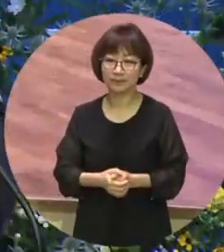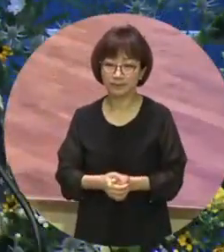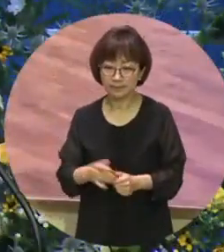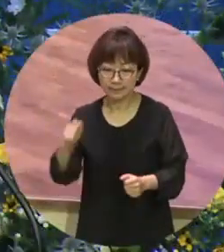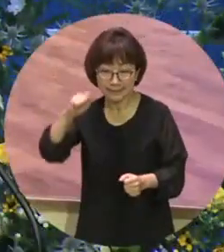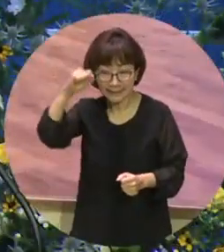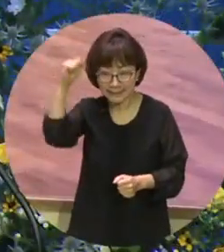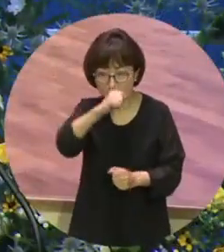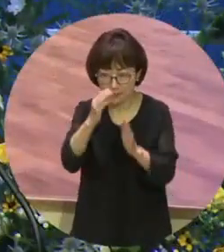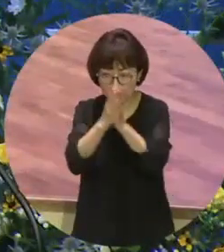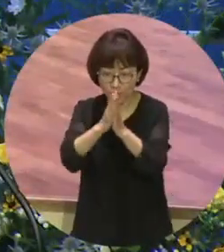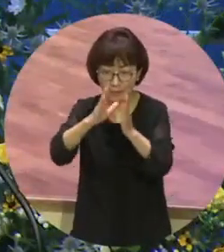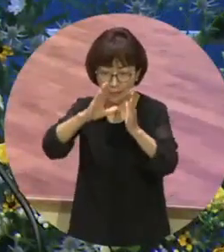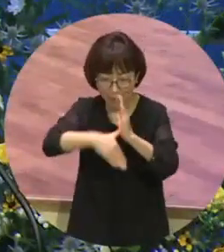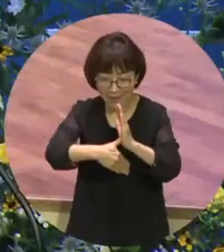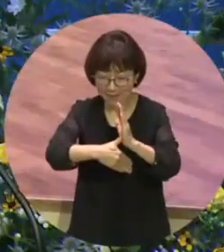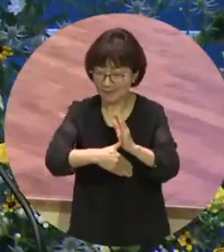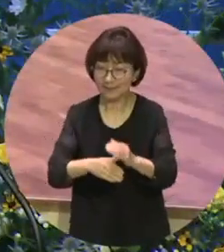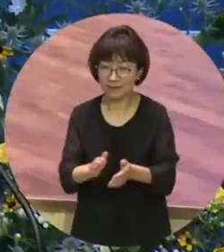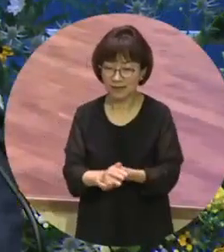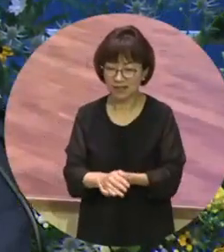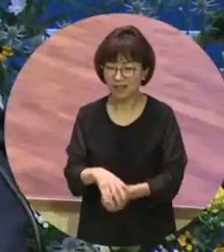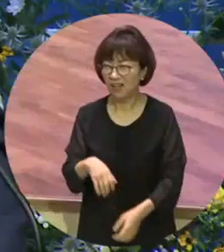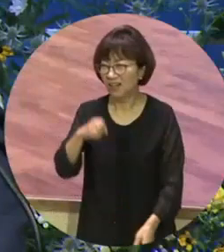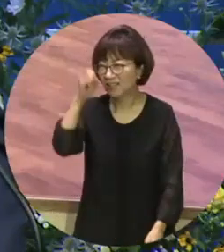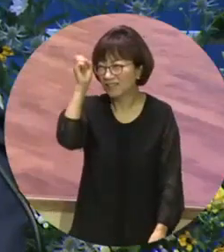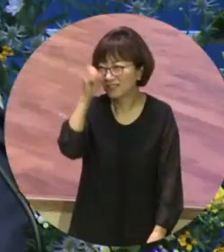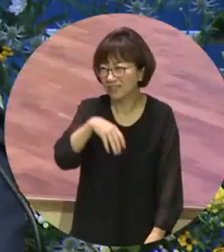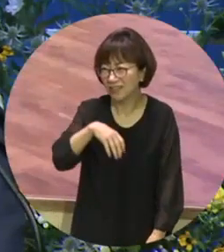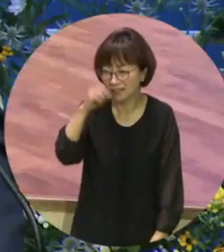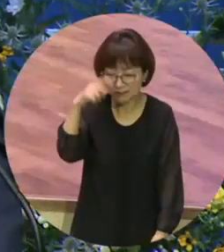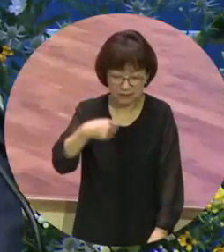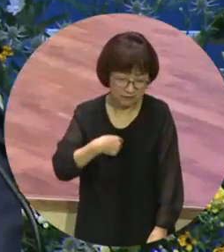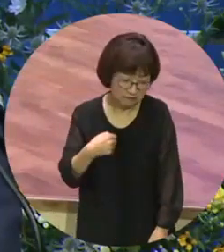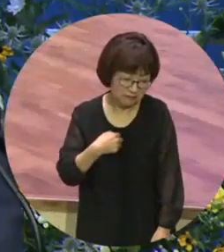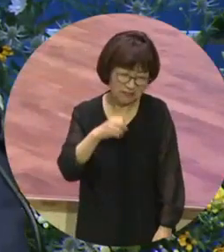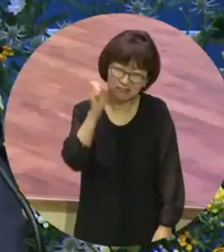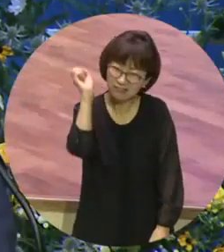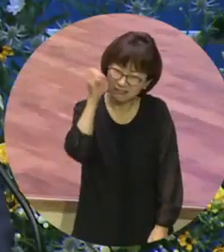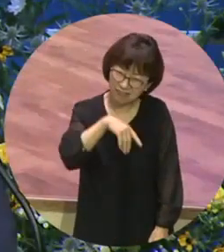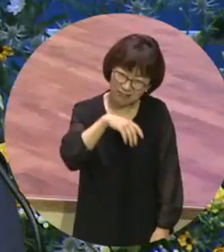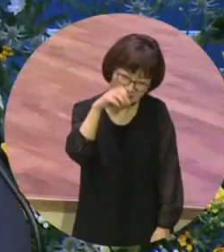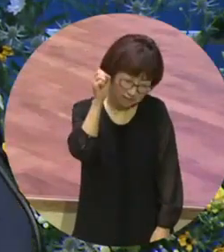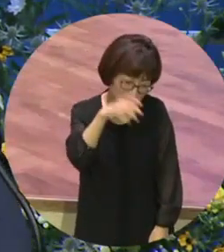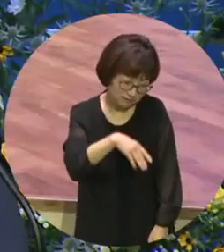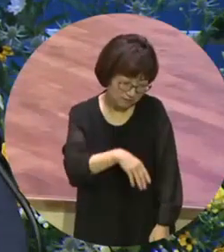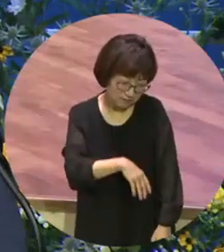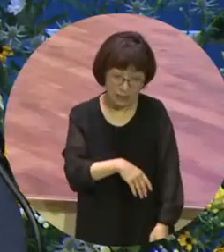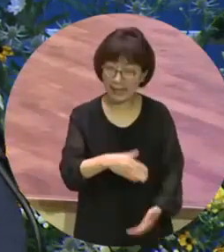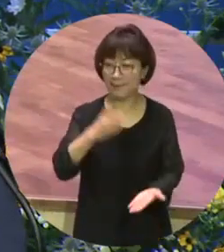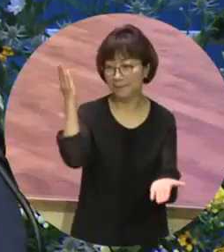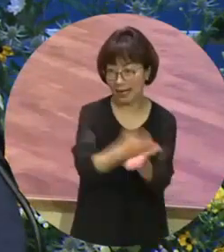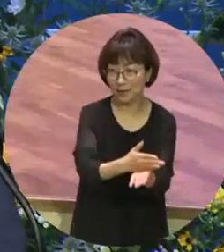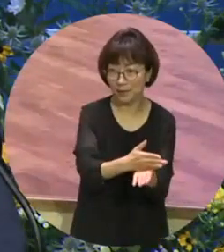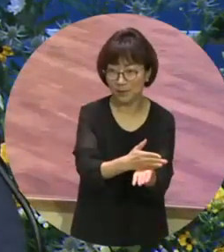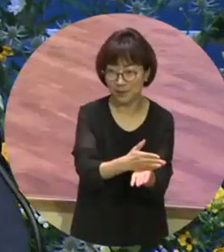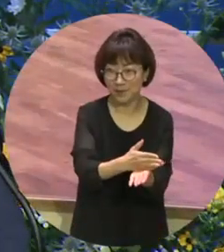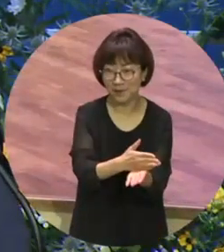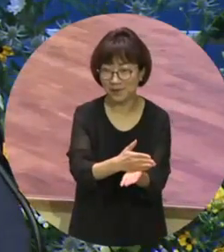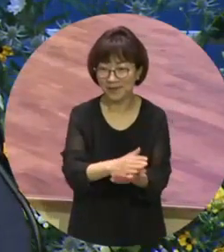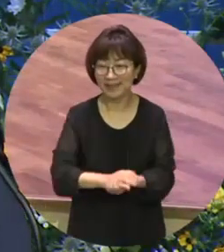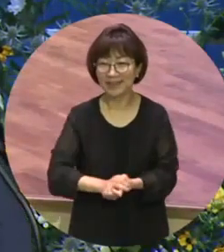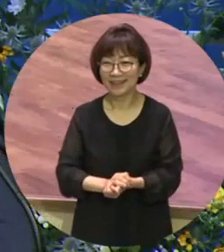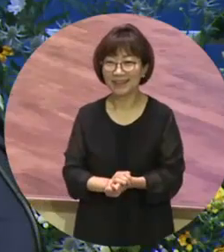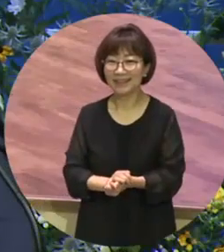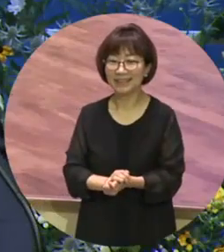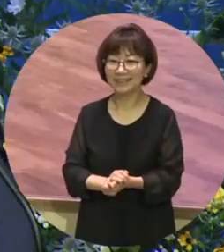내가 한번 내가 하나님께 한번 내가 내 미지근한 성격 그냥말로 있으나 만한 이런 성 이런 하나님이 서질